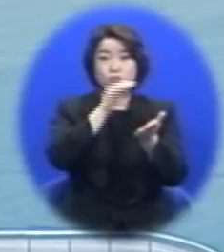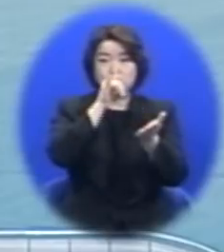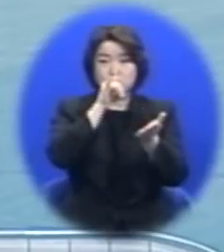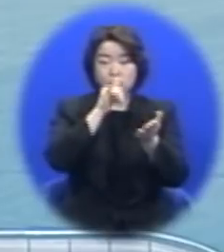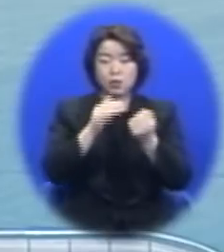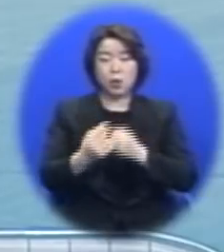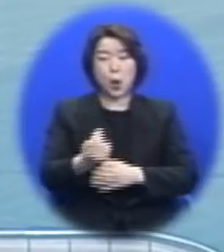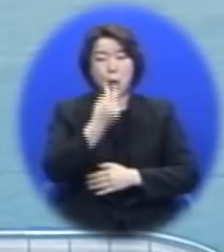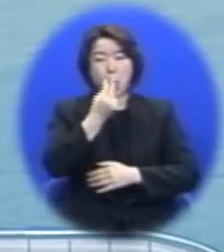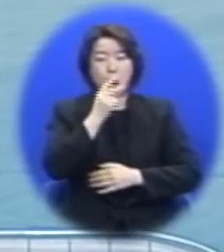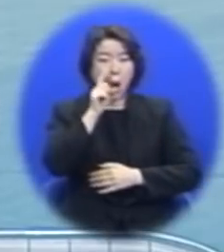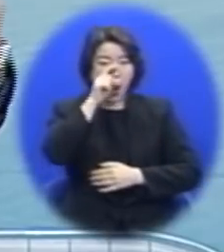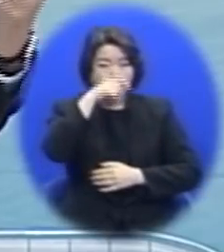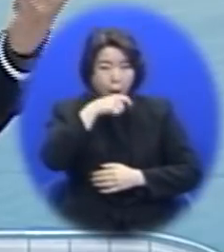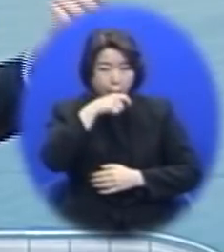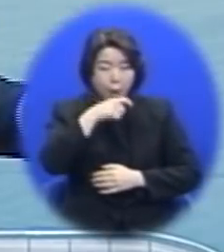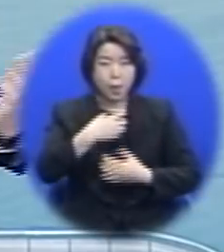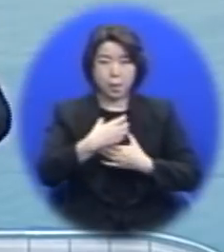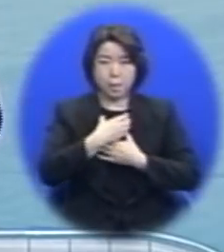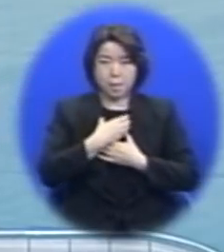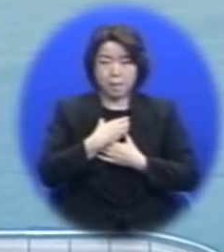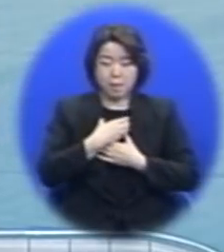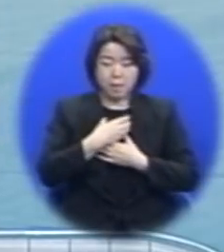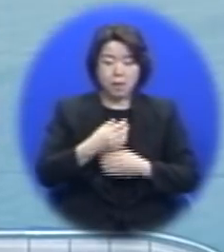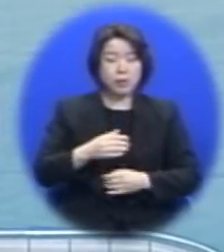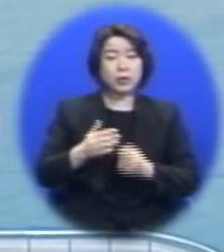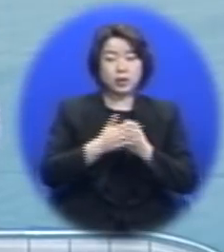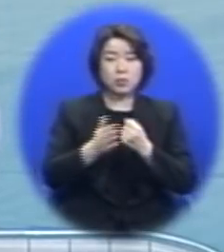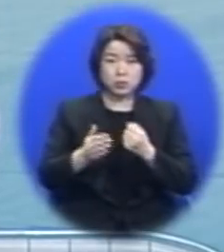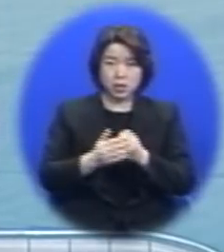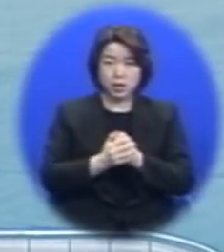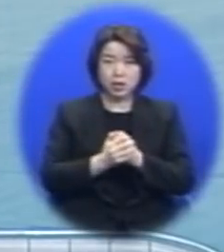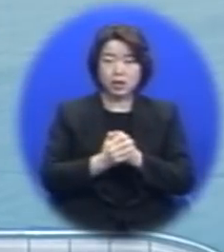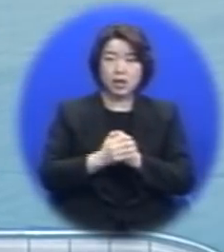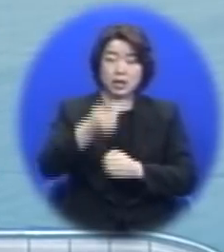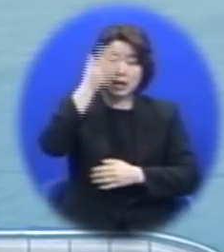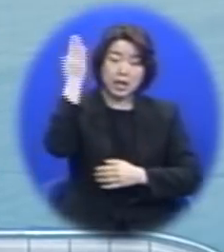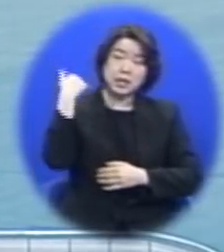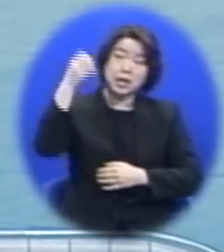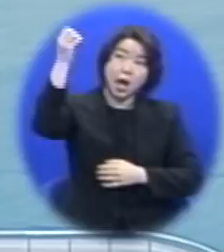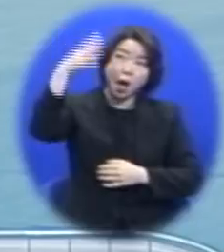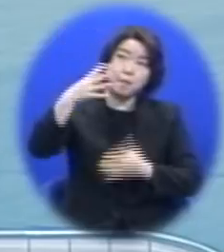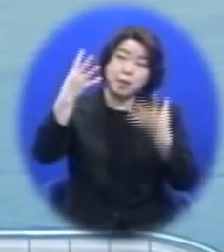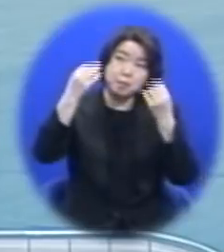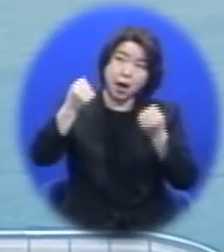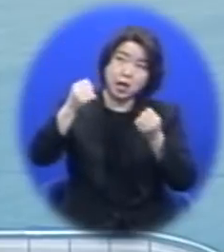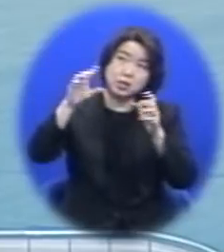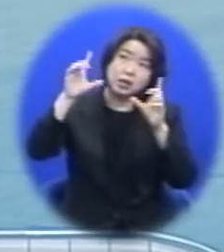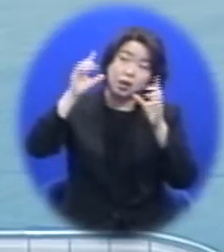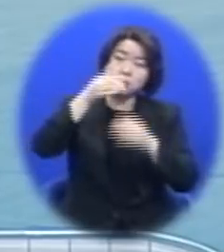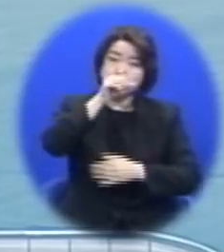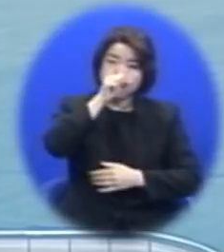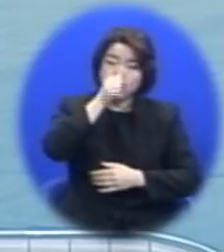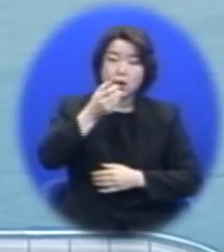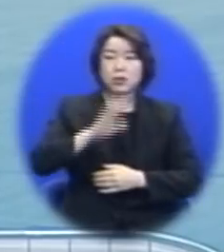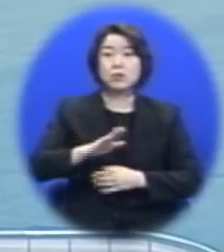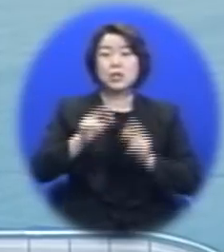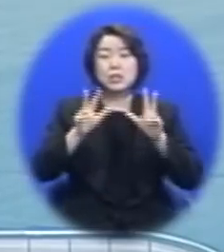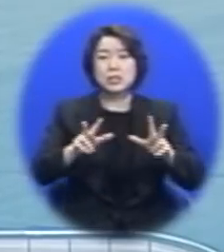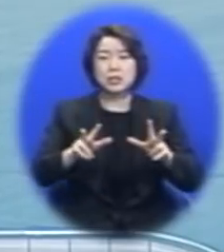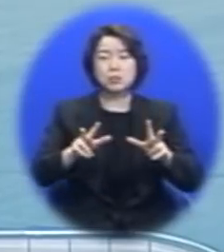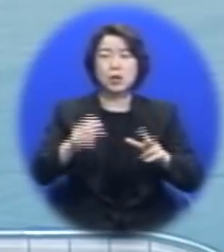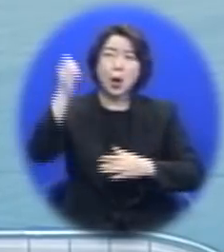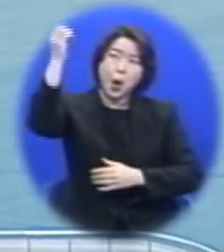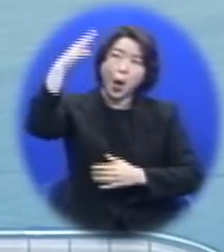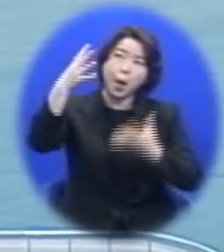오존주의보 때문에 옛날에는 햇볕을 많이 쬐어야 건강에 좋다고 그러더니 지금은 햇볕 쬐면은 사람이 죽는